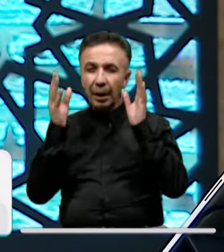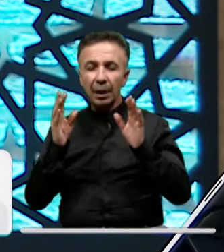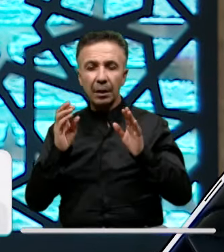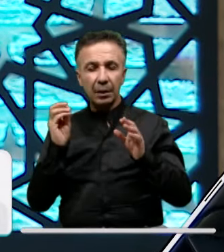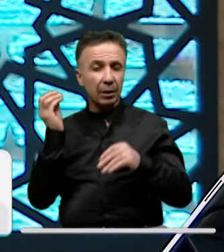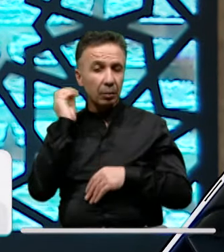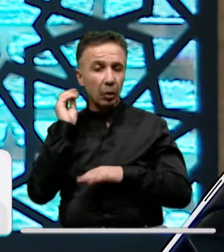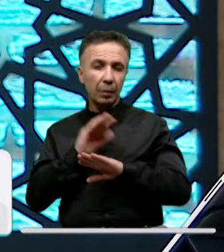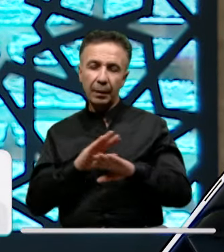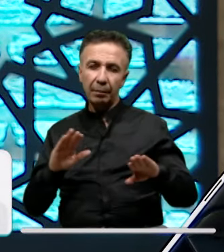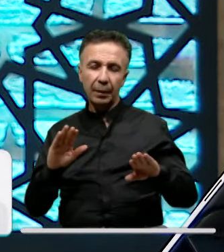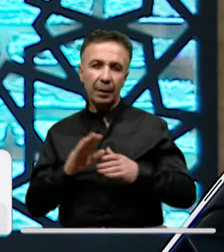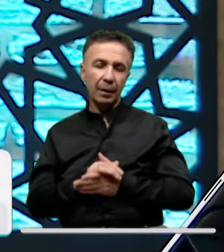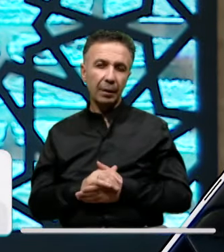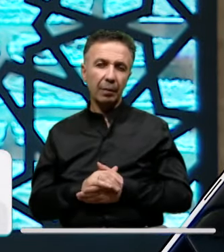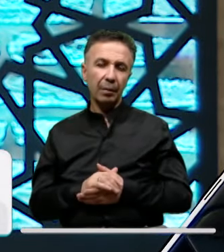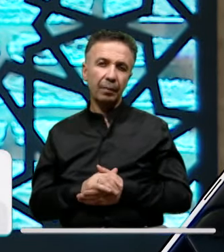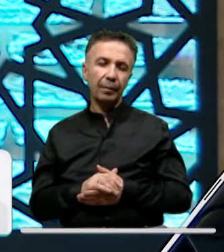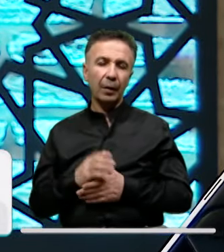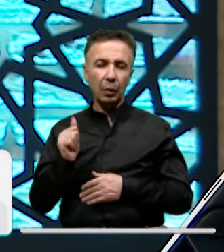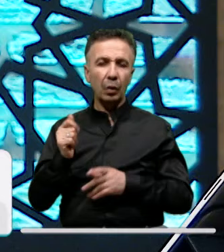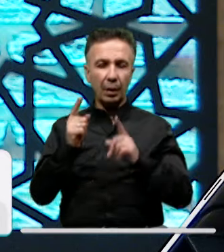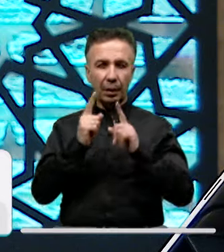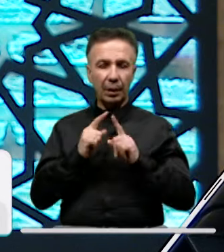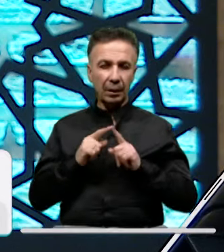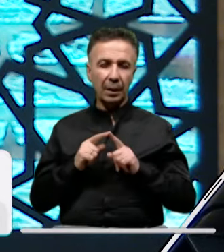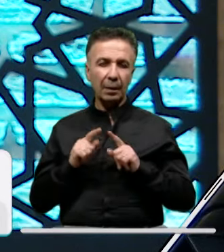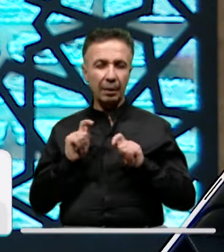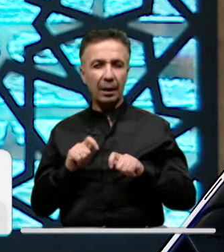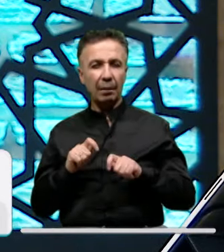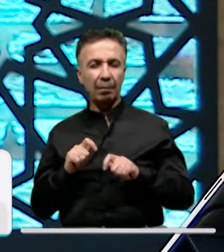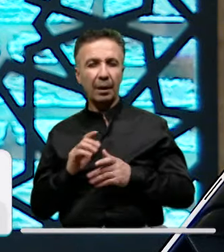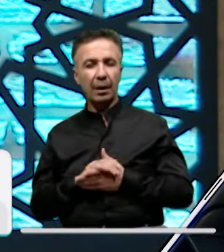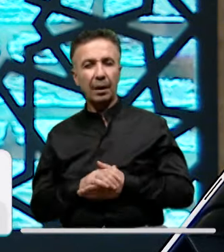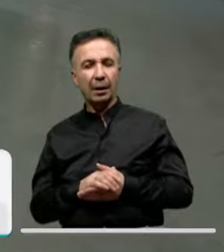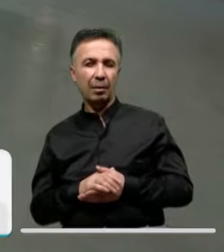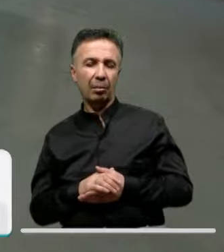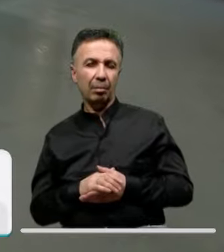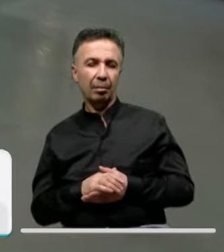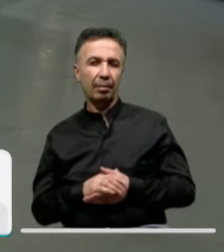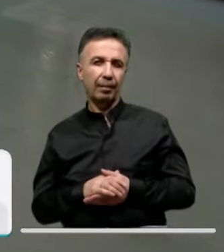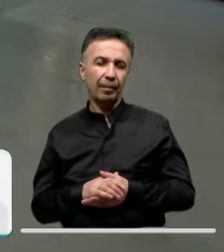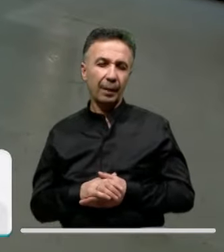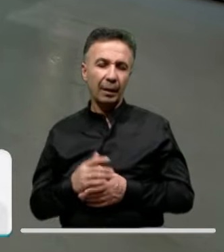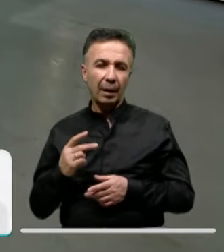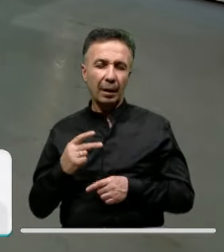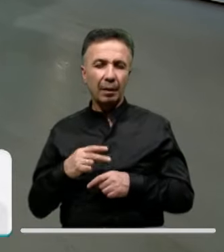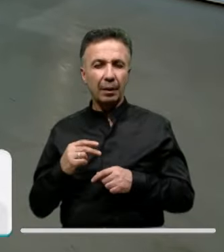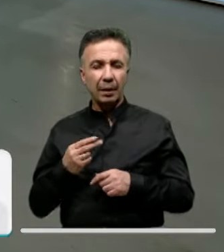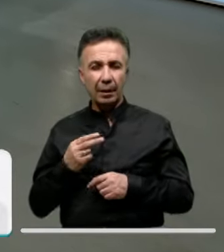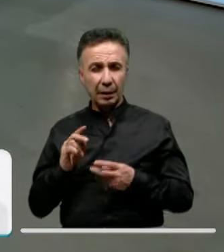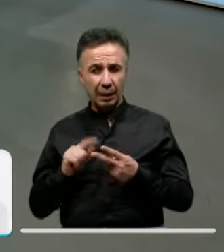manası çıkartılmalı. Yoksa burada günlük hesap etme imkanımız, ihtimalimiz zaten yok. Evet. Zeynep Hanım'ın ikinci sorusu